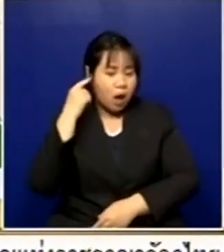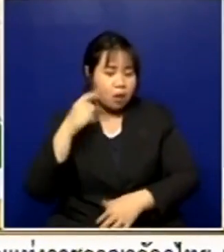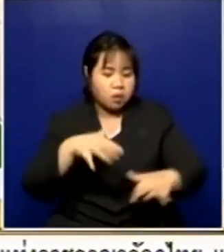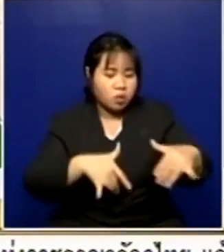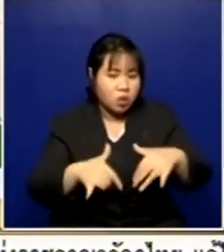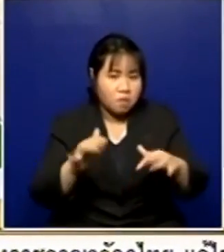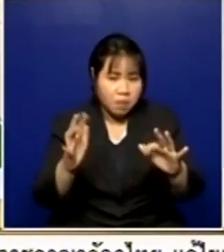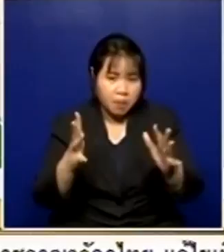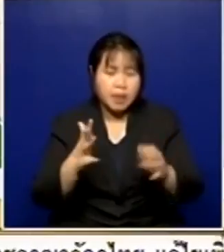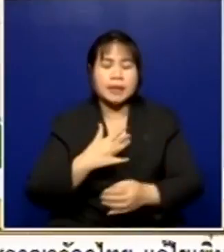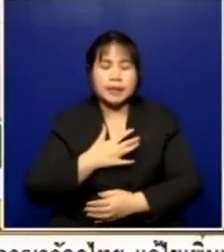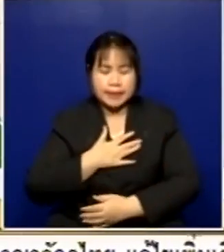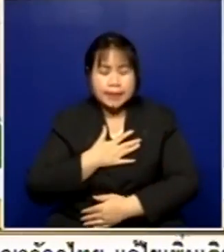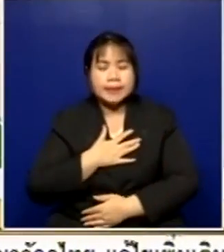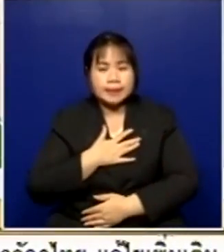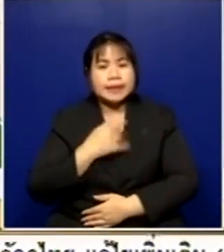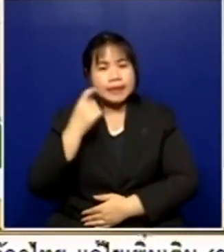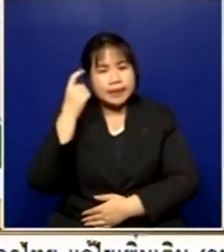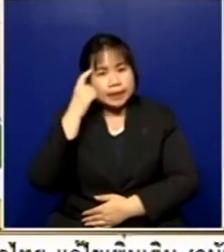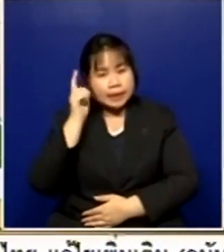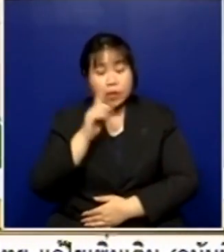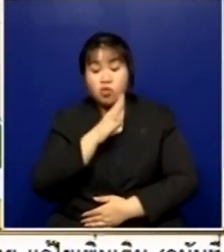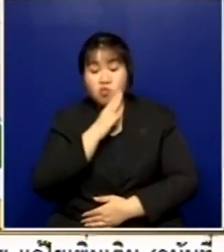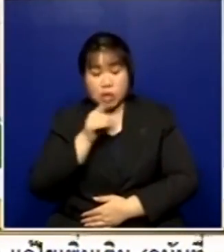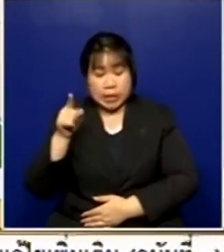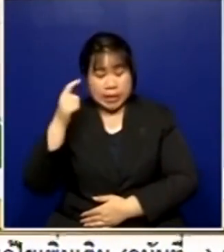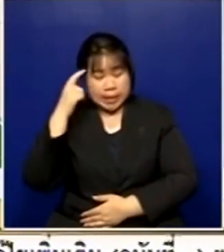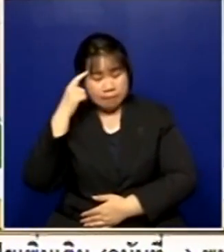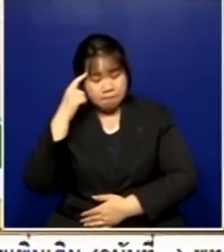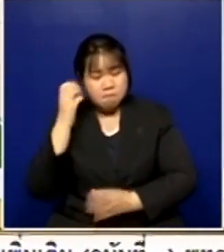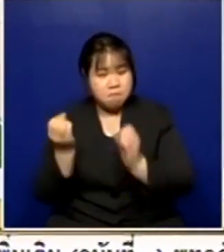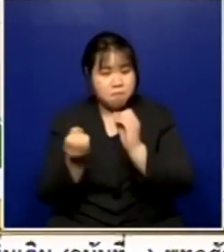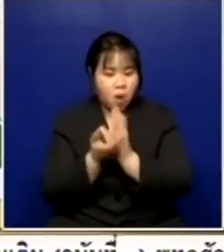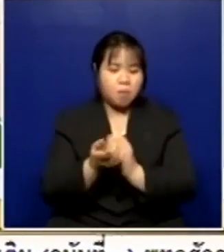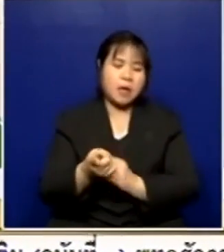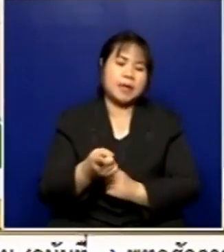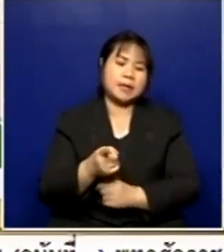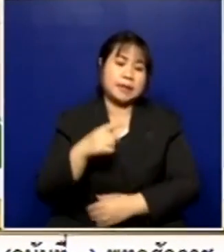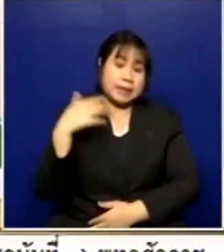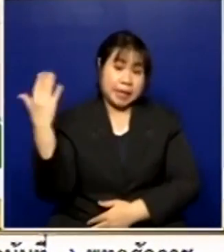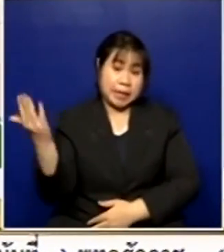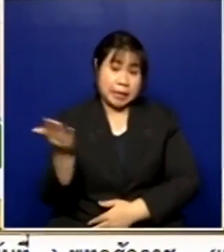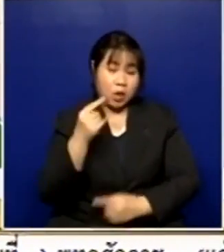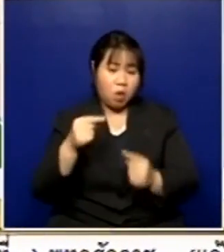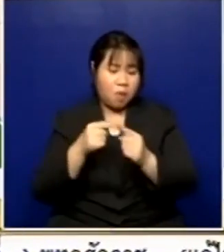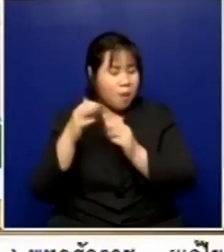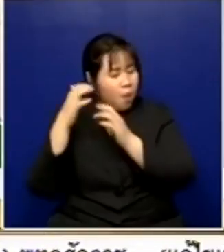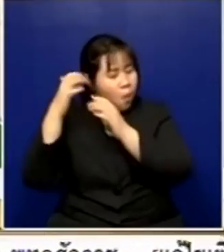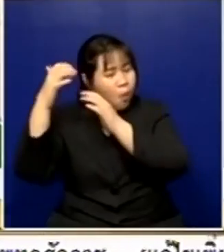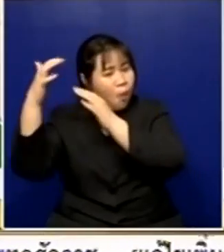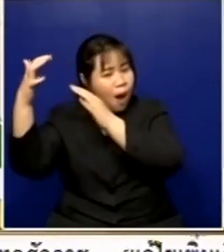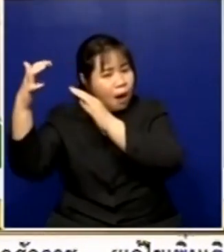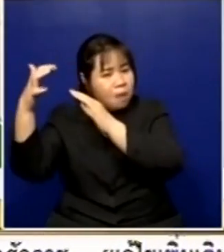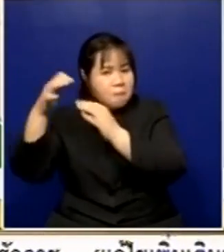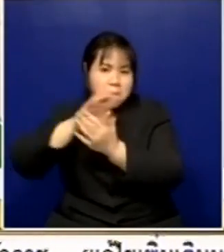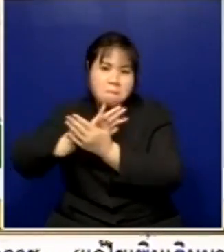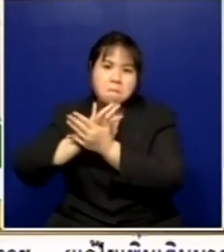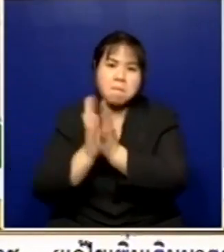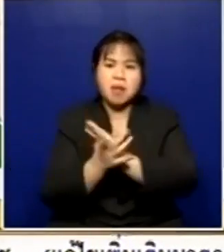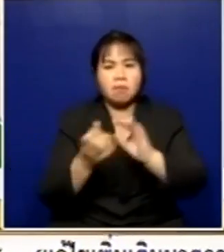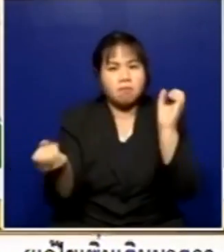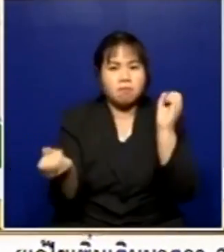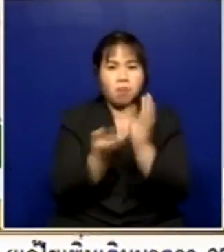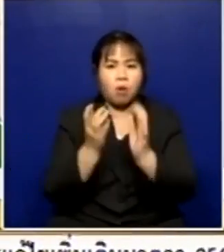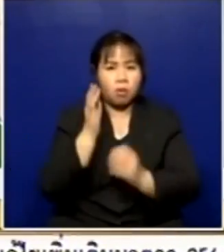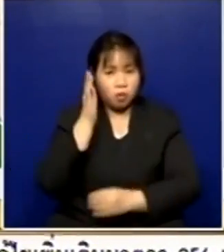ดิฉันเกรงว่าการกระทำดังกล่าวกำลังแปรเปลี่ยนให้สายลมแห่งความหวังดีกลายเป็นพายุใหญ่